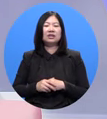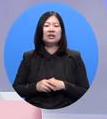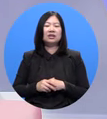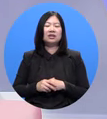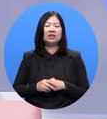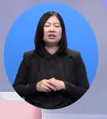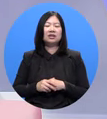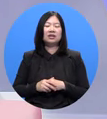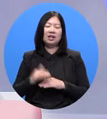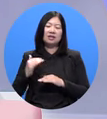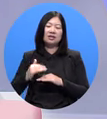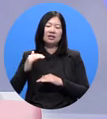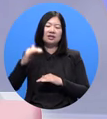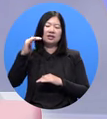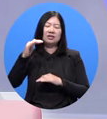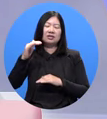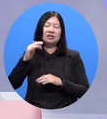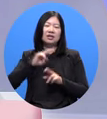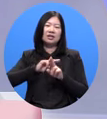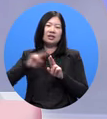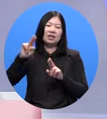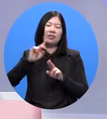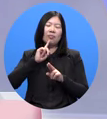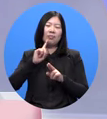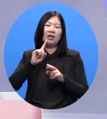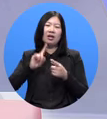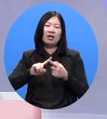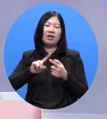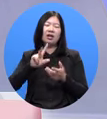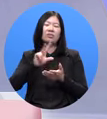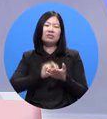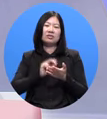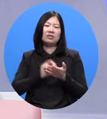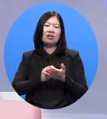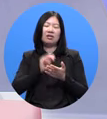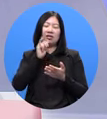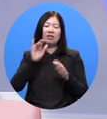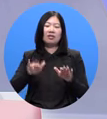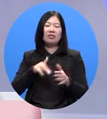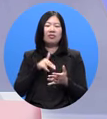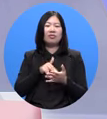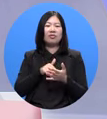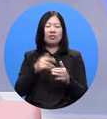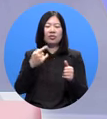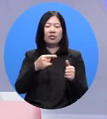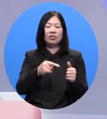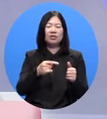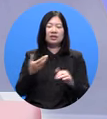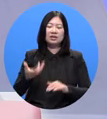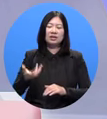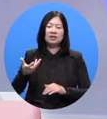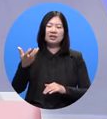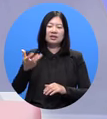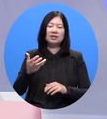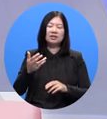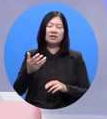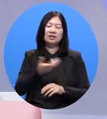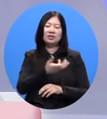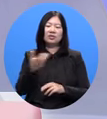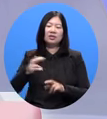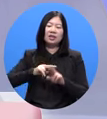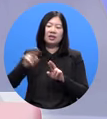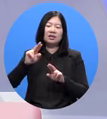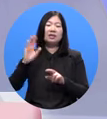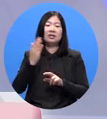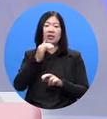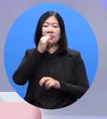계층 이동의 사닥다리라는 표현이 상당히 좀 문제가, 그러니까 현실적으로는 교육이 계층 이동의 사닥다리가 되고 있는 것은